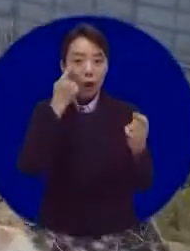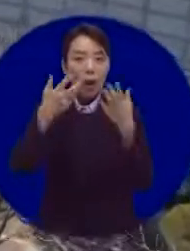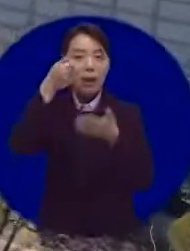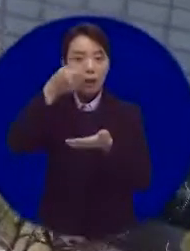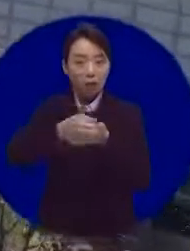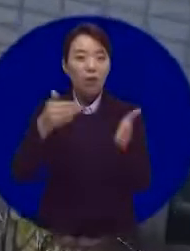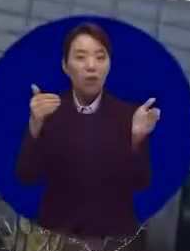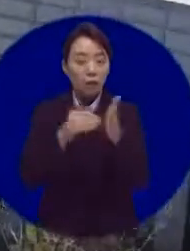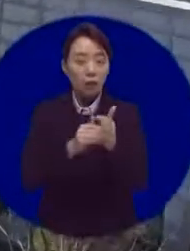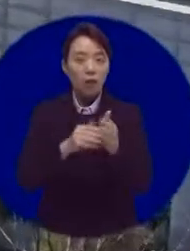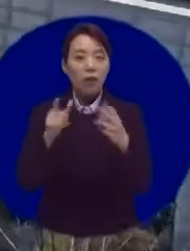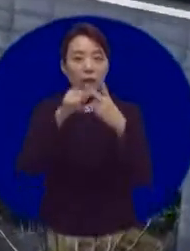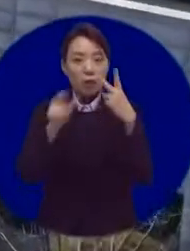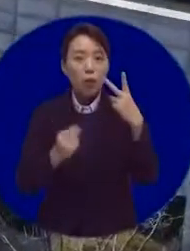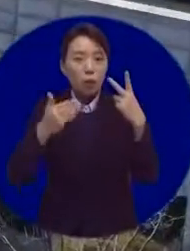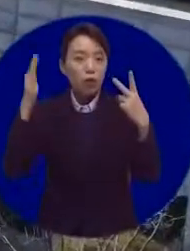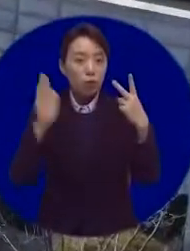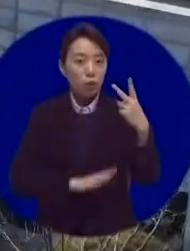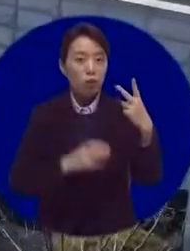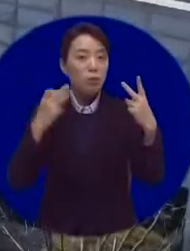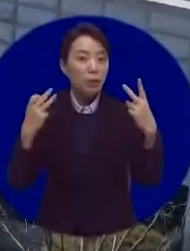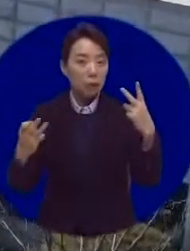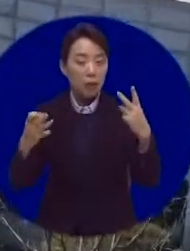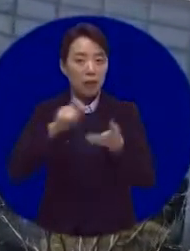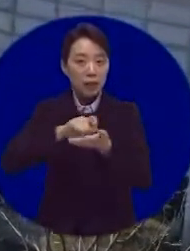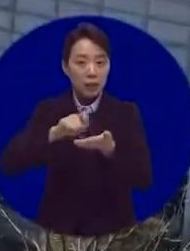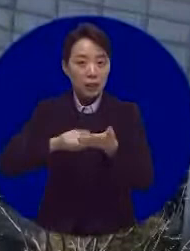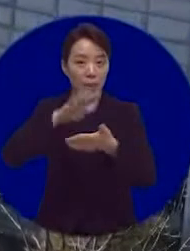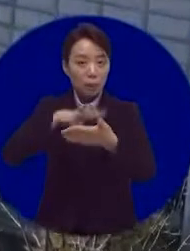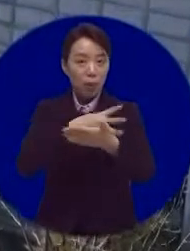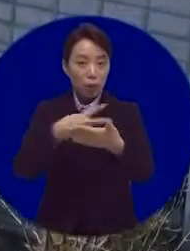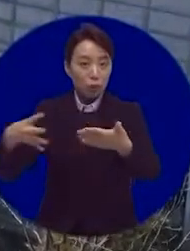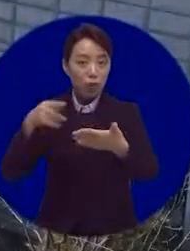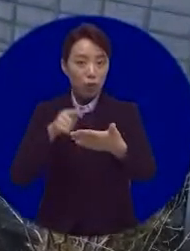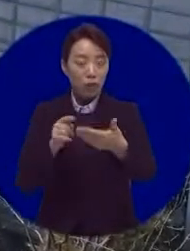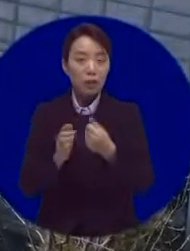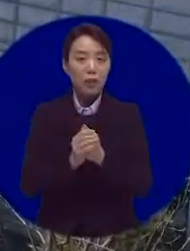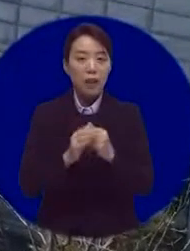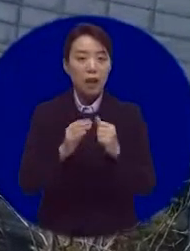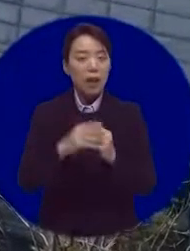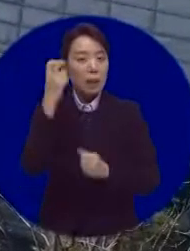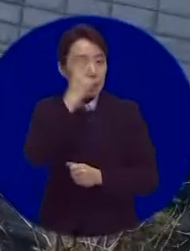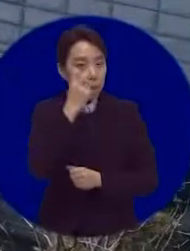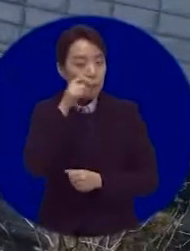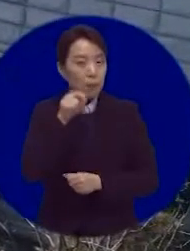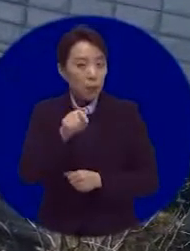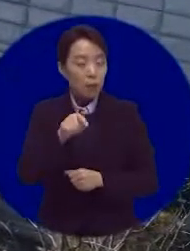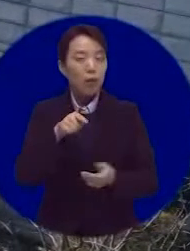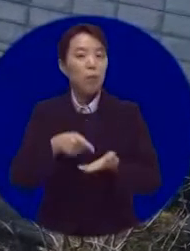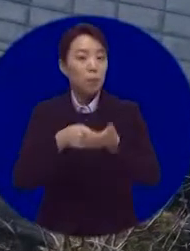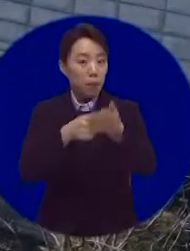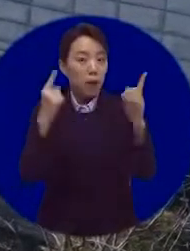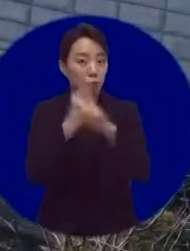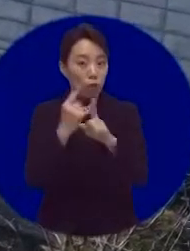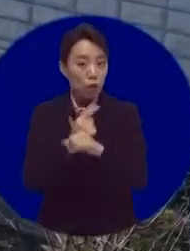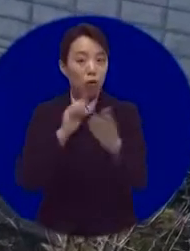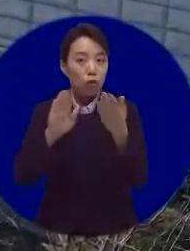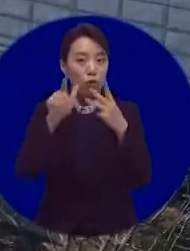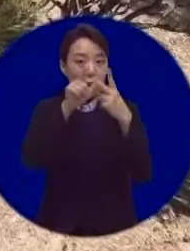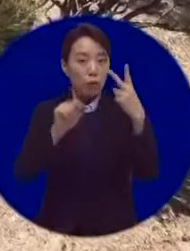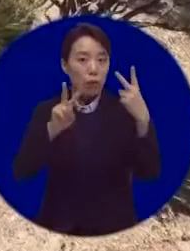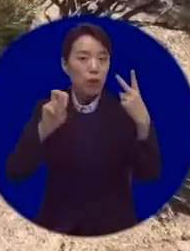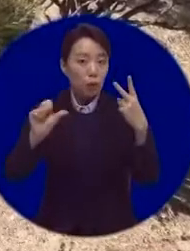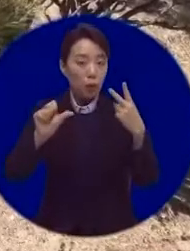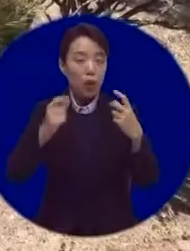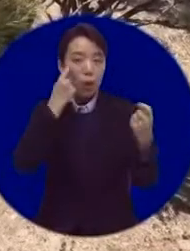유권자가 확정됐습니다. 지난 2월 9일부터 13일까지 작성한 선거인 명부는 열람 및 이의제기 등의 절차를 거쳐